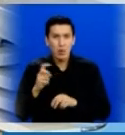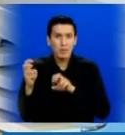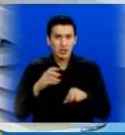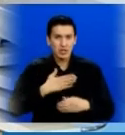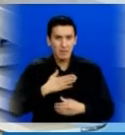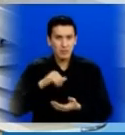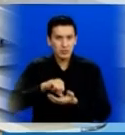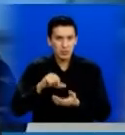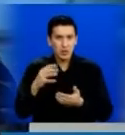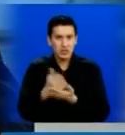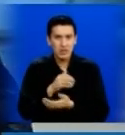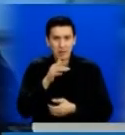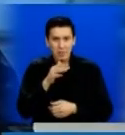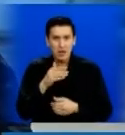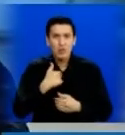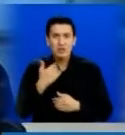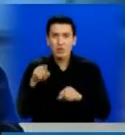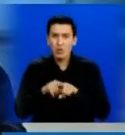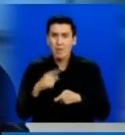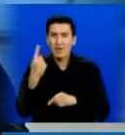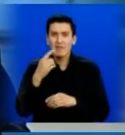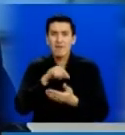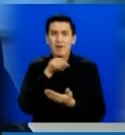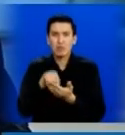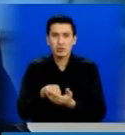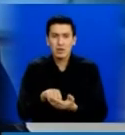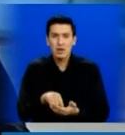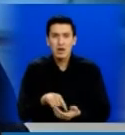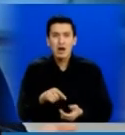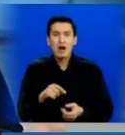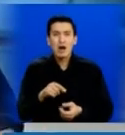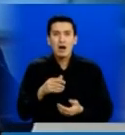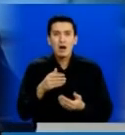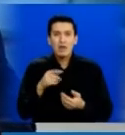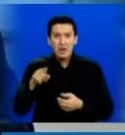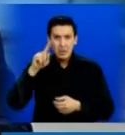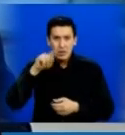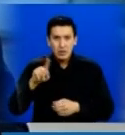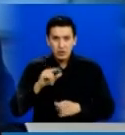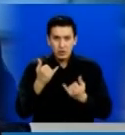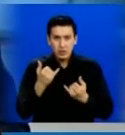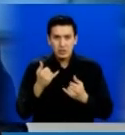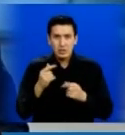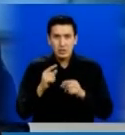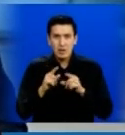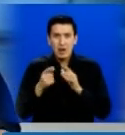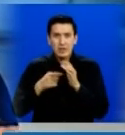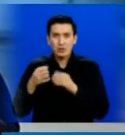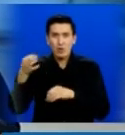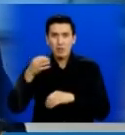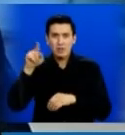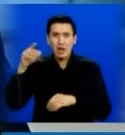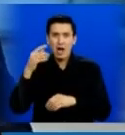студию, нашли время. И у нас к вам вот такой первый вопрос. Вы знаете, что сейчас происходит в Карагандинской области? На